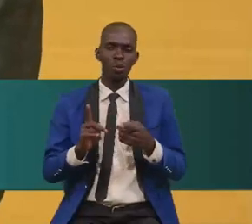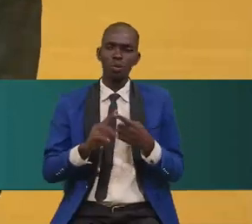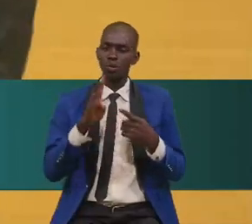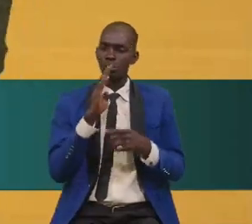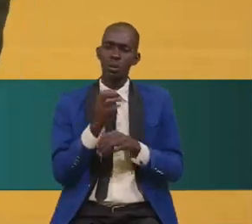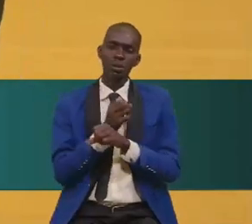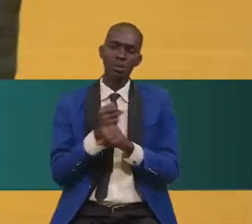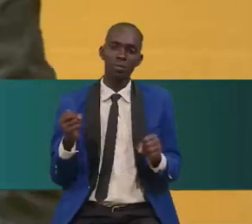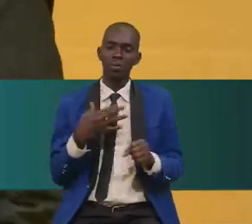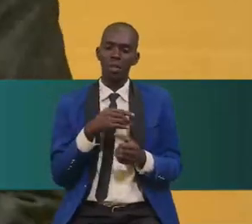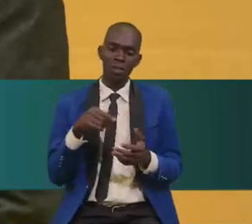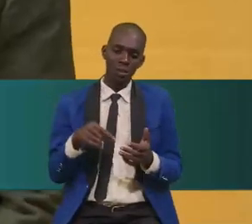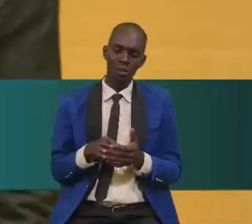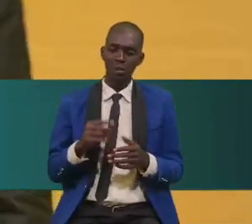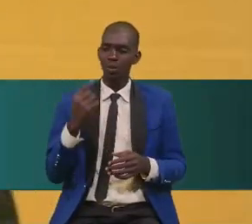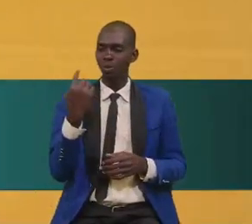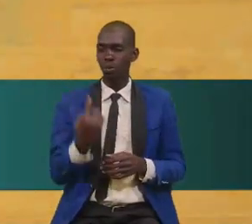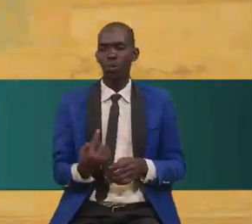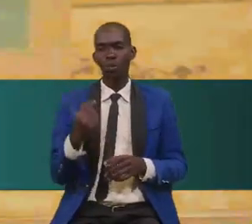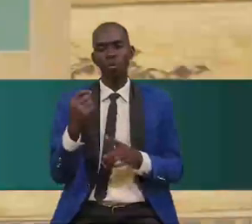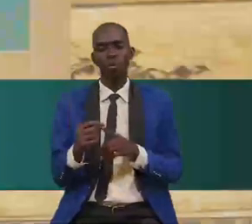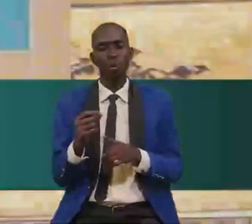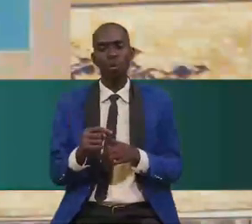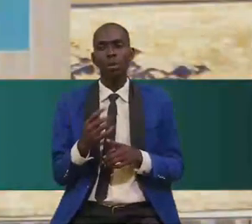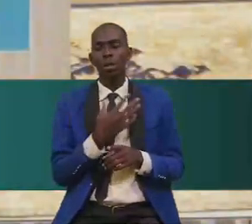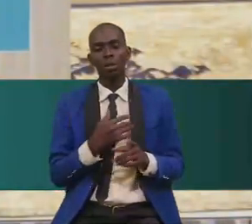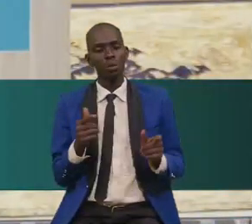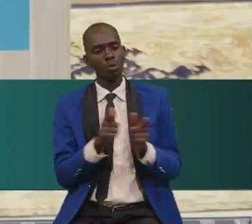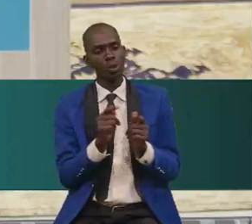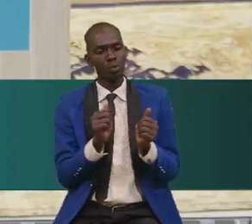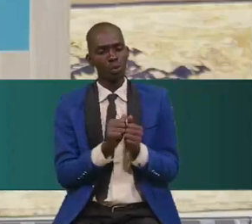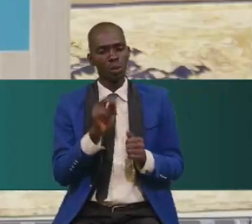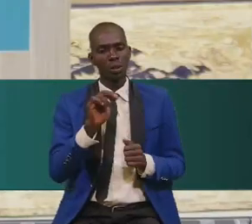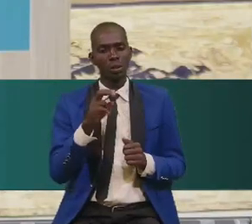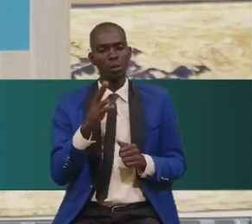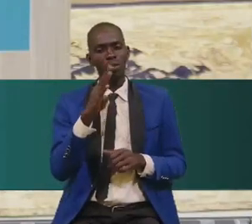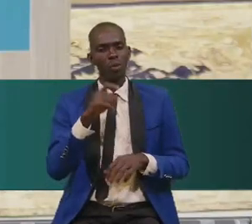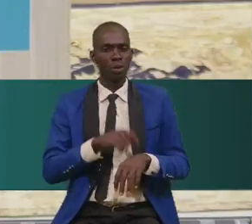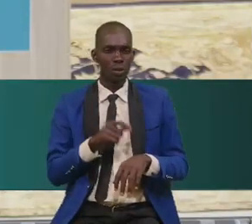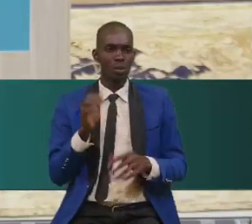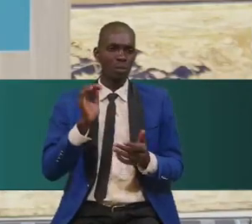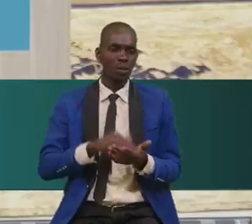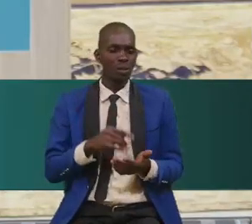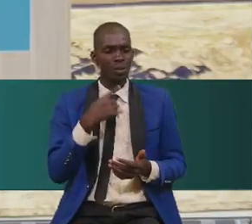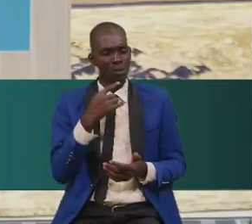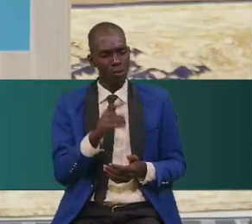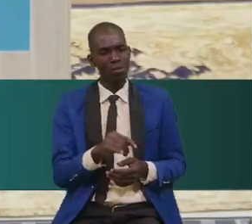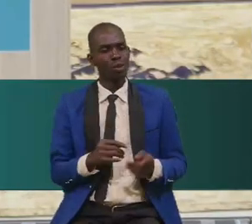Et cette seule chose, ils sont venus à lui 4 fois. Ils ont dit, viens, quitte,